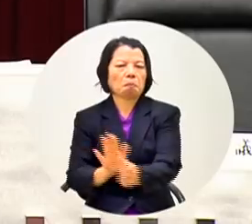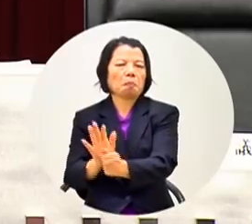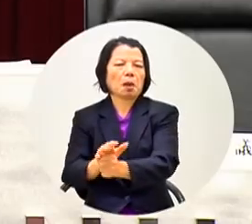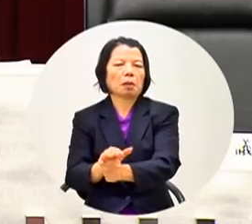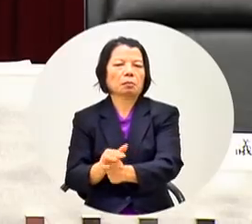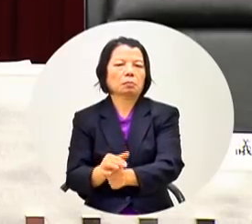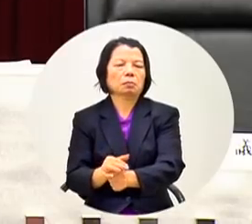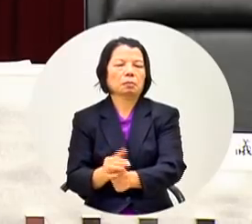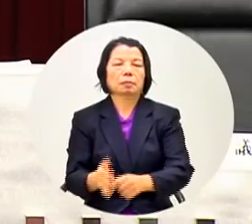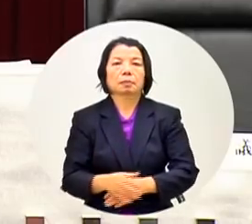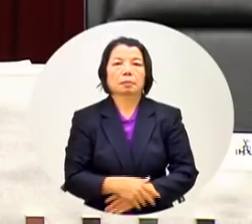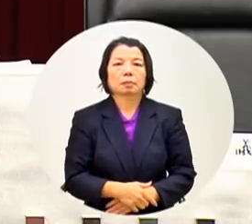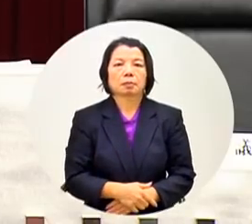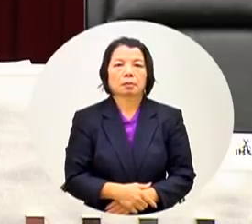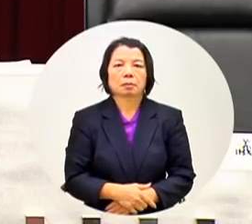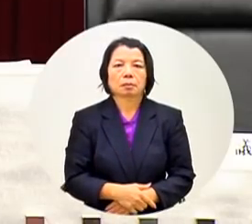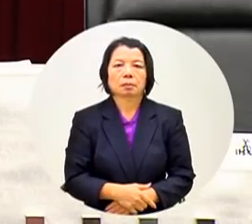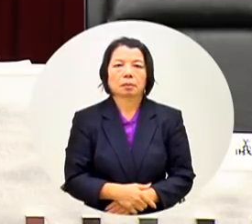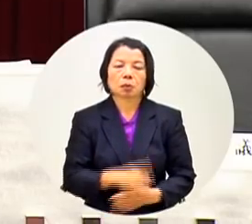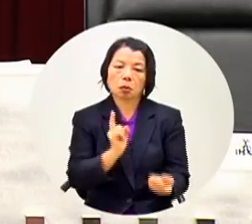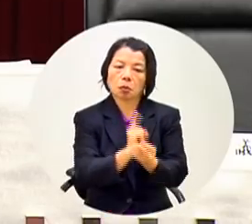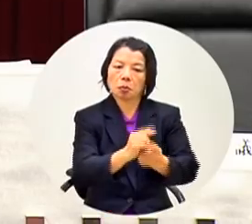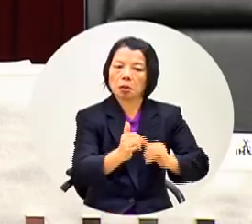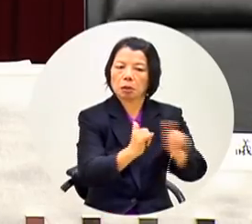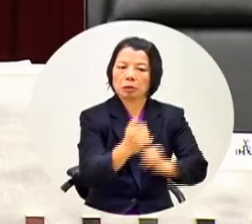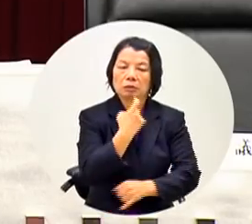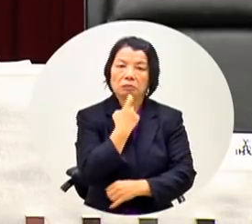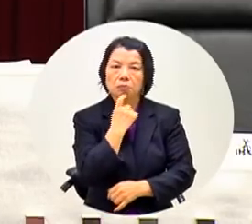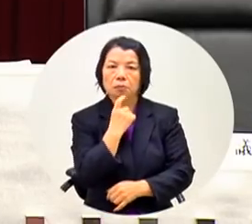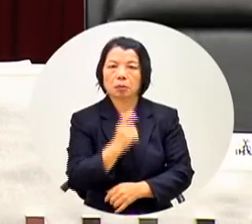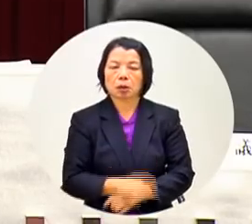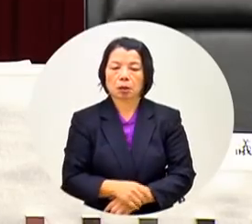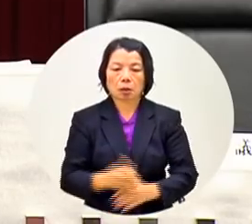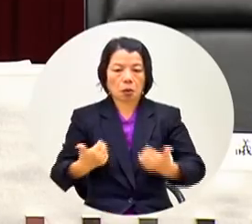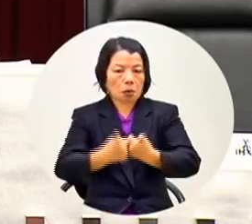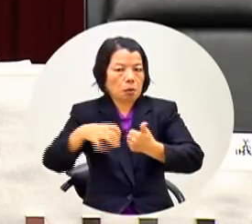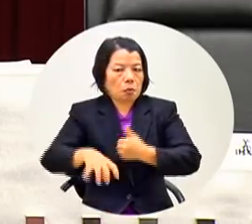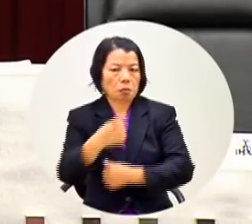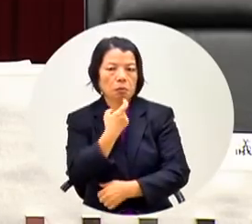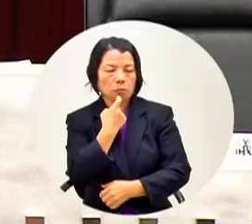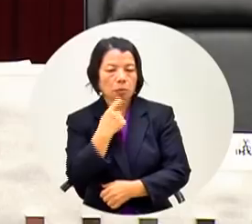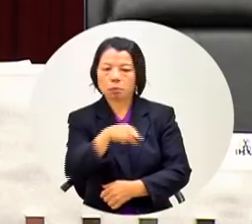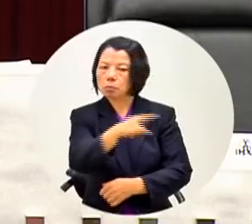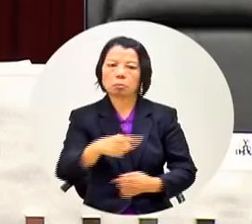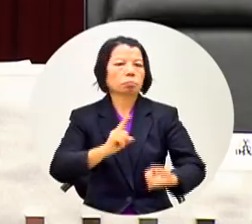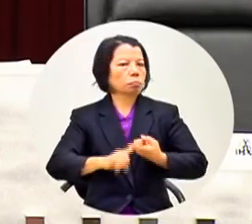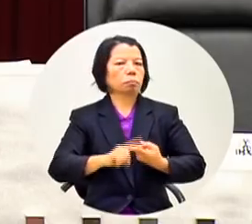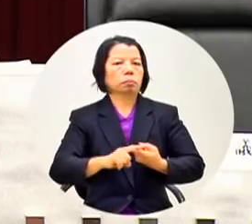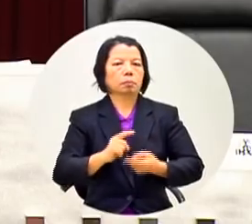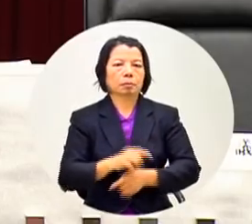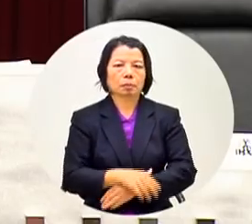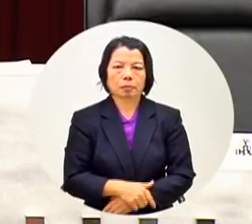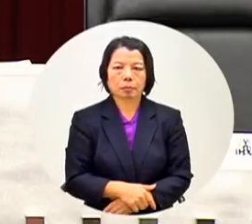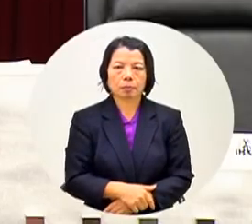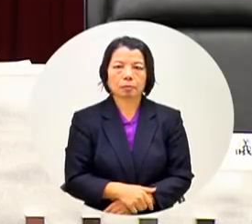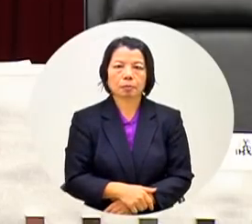百姓质疑，议会质疑，这拢合情合理的，气到像个素不相安呢，